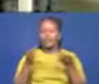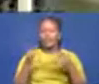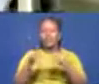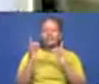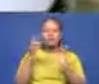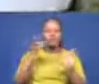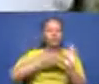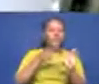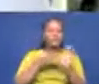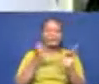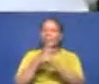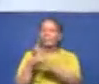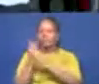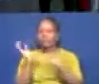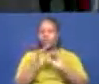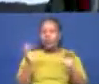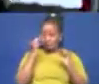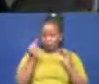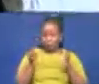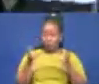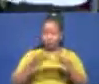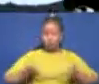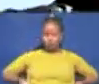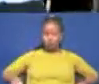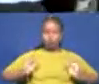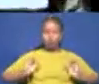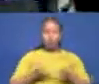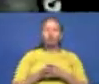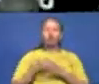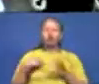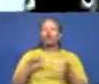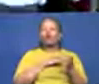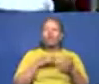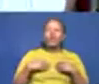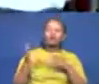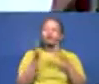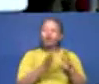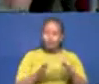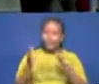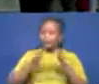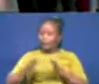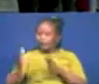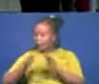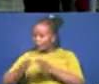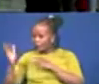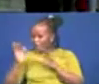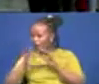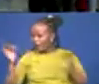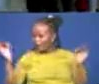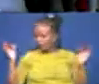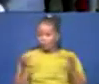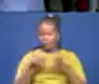mashindano mbalimbali kutokana na ukosefu wa fedha. And we've been planning for this tournament for long now. Okay, last time we were supposed to go